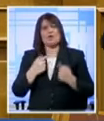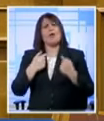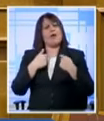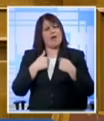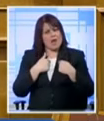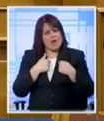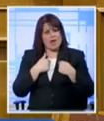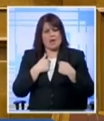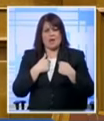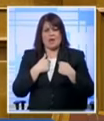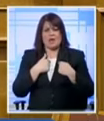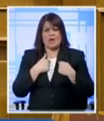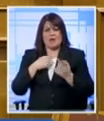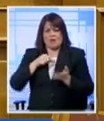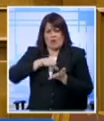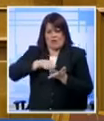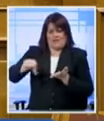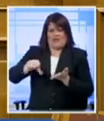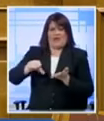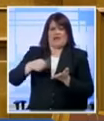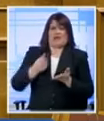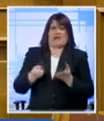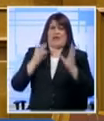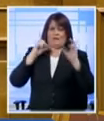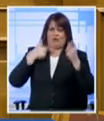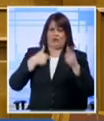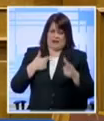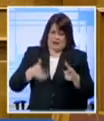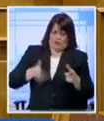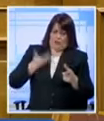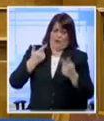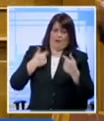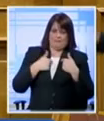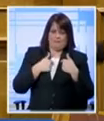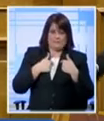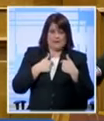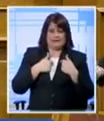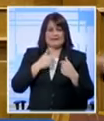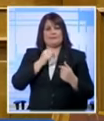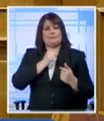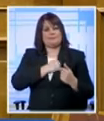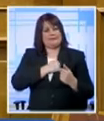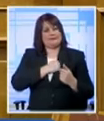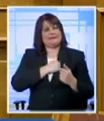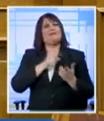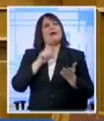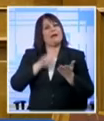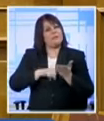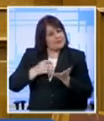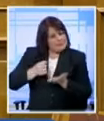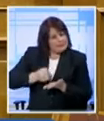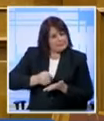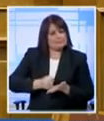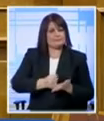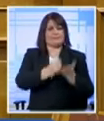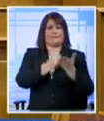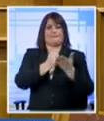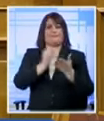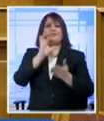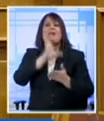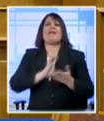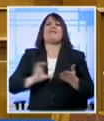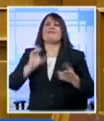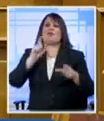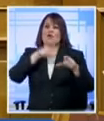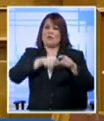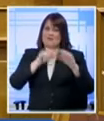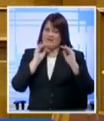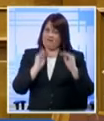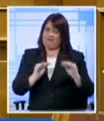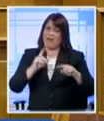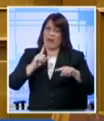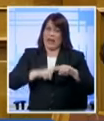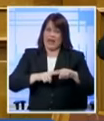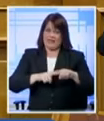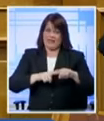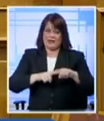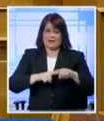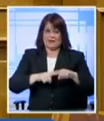γραφής διαγράφει από το κόμμα του, διότι πίστευε ότι πρέπει να υποστηρίξει την ευρωπαϊκή προοπτική και το μέλλον της